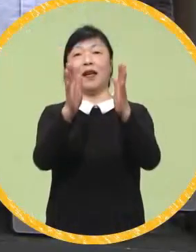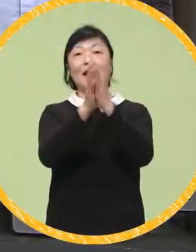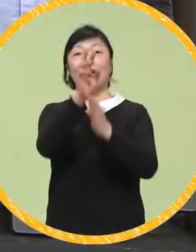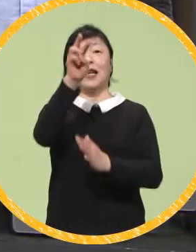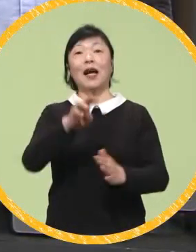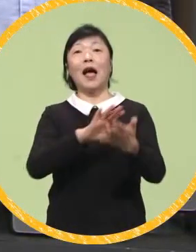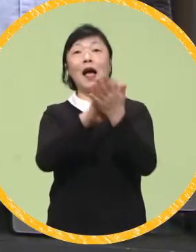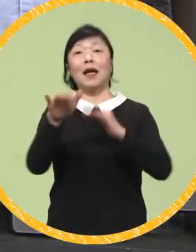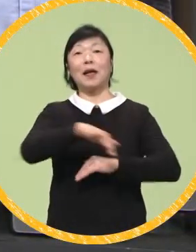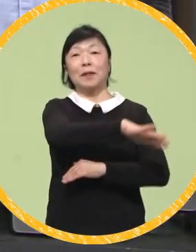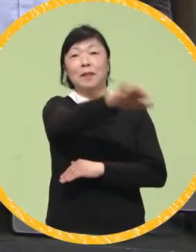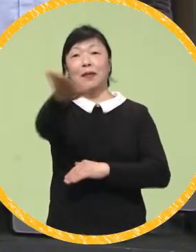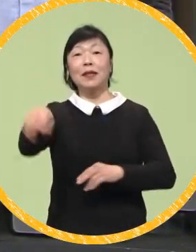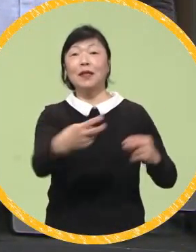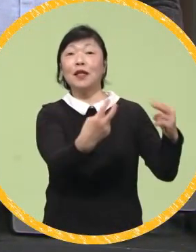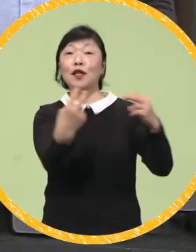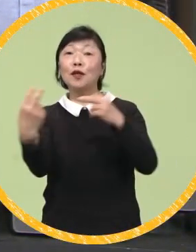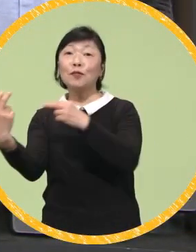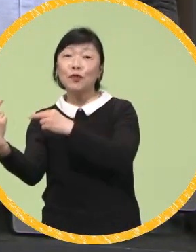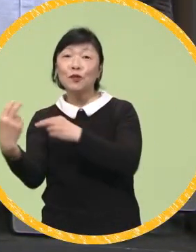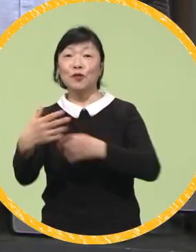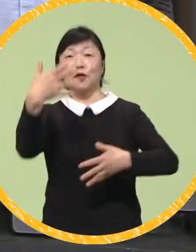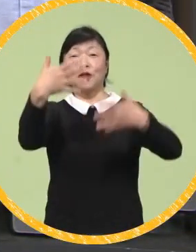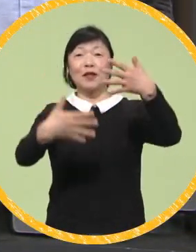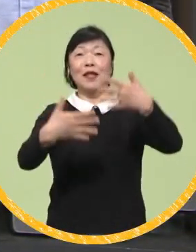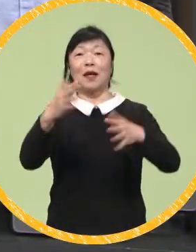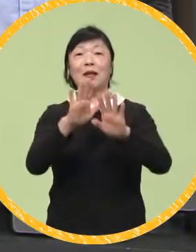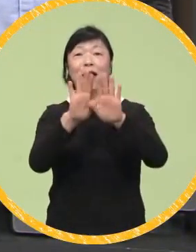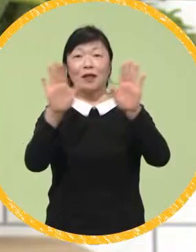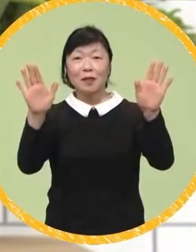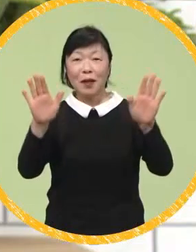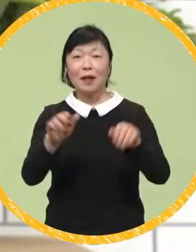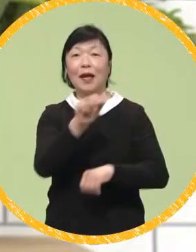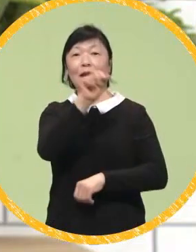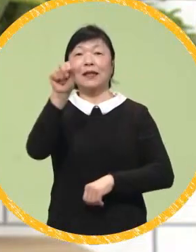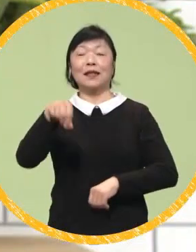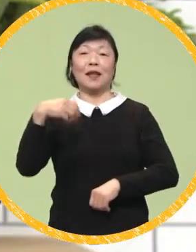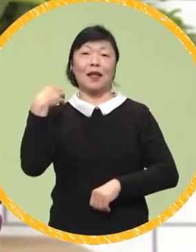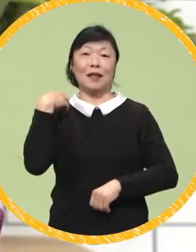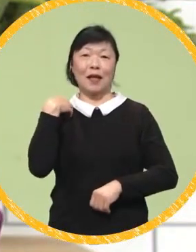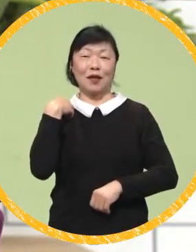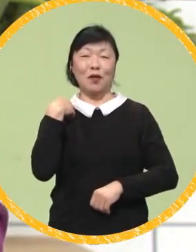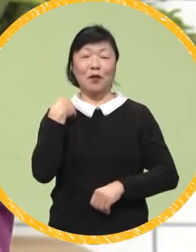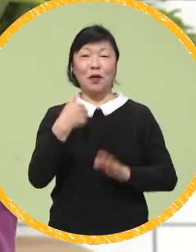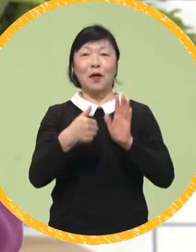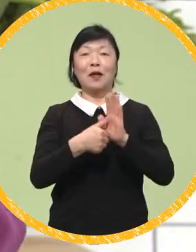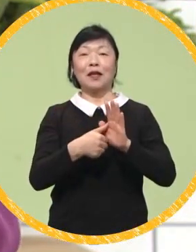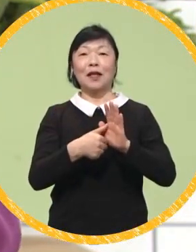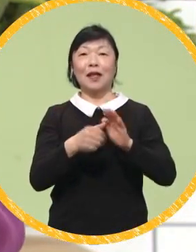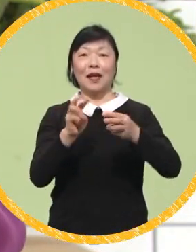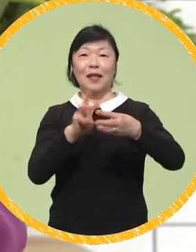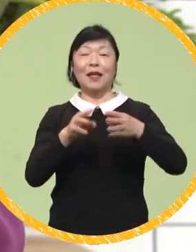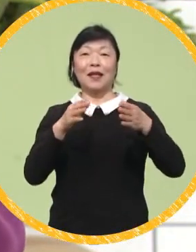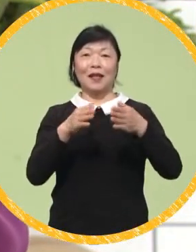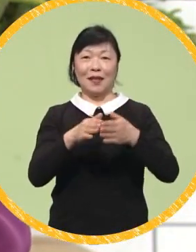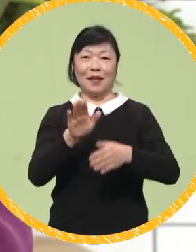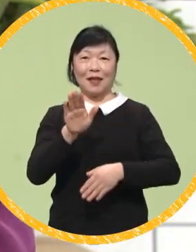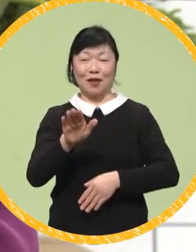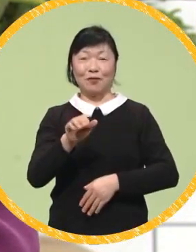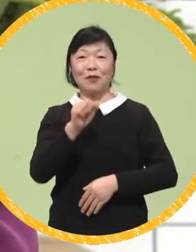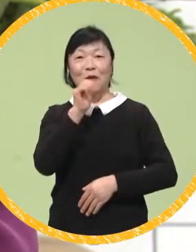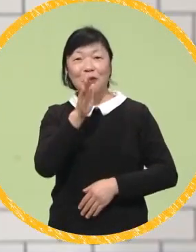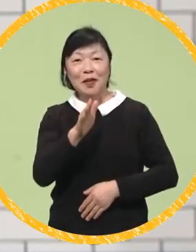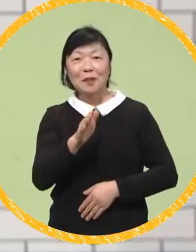神奈川県みんなデビュー tv エンターテインメント合法カナフル tv のお時間です司会の田崎光です今週のリポーター